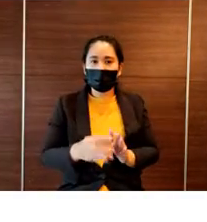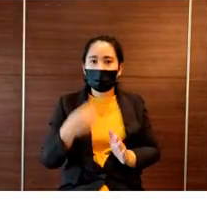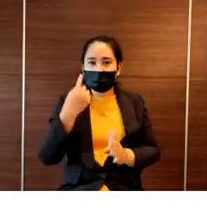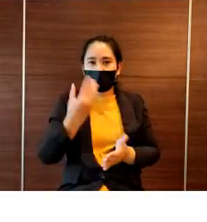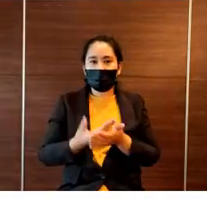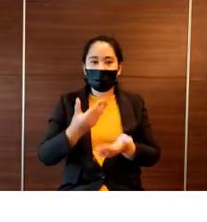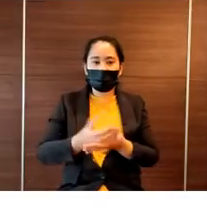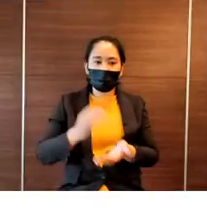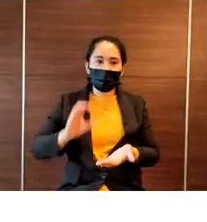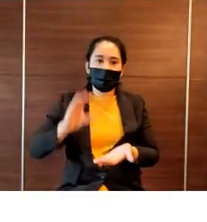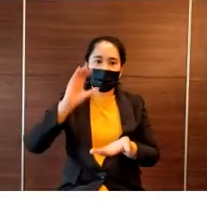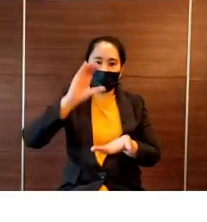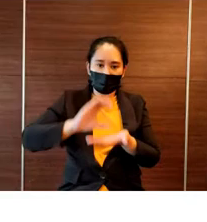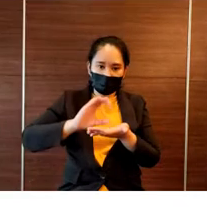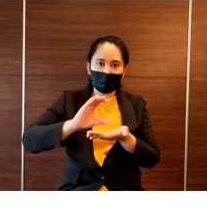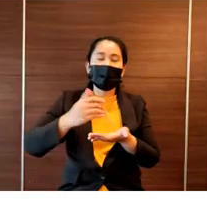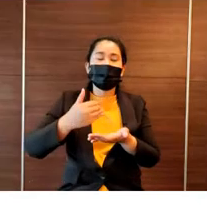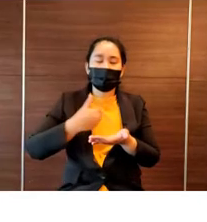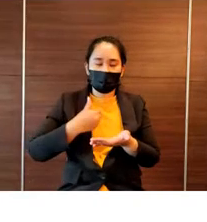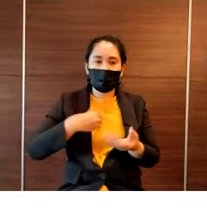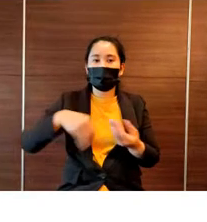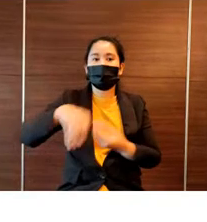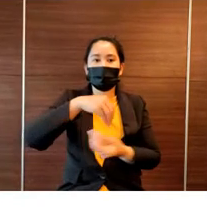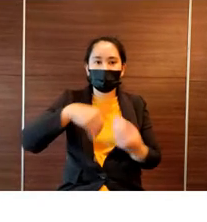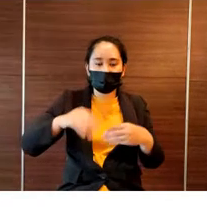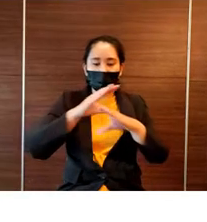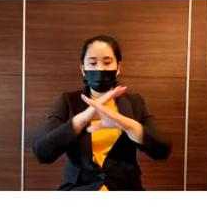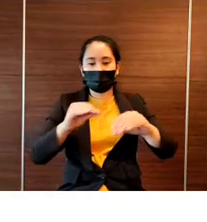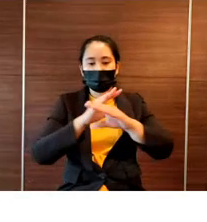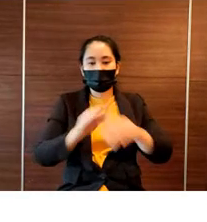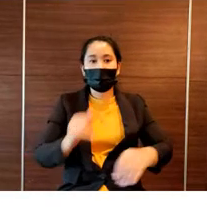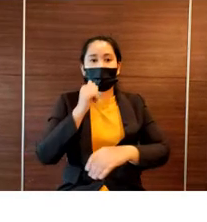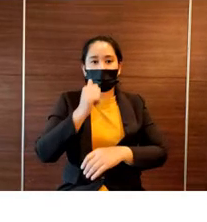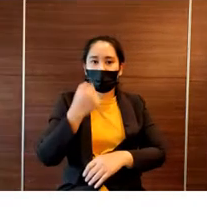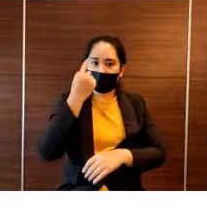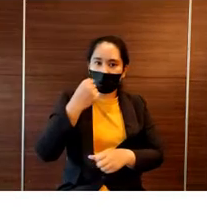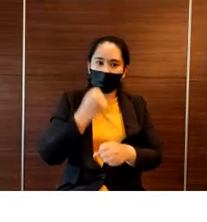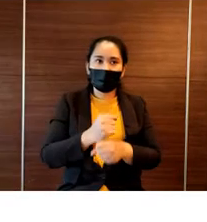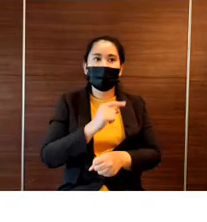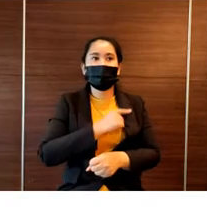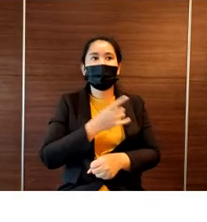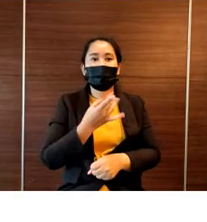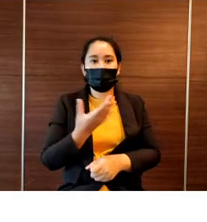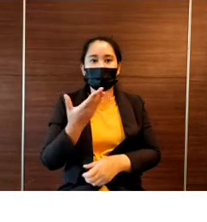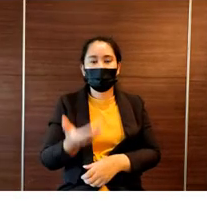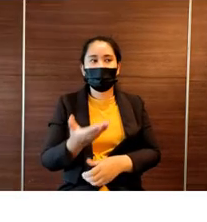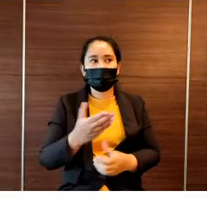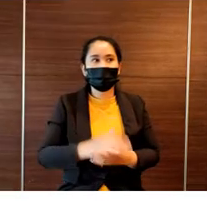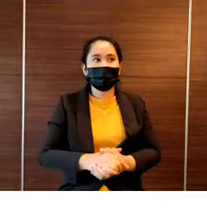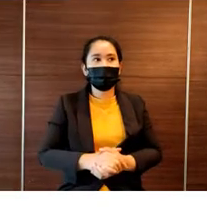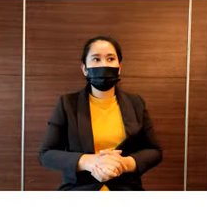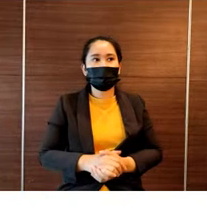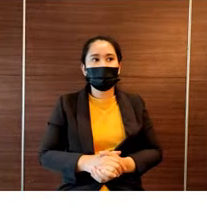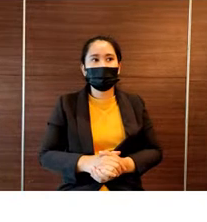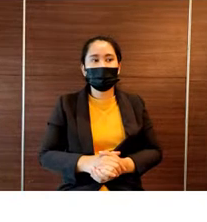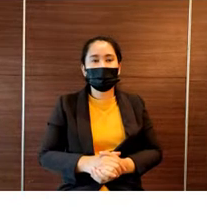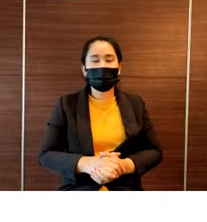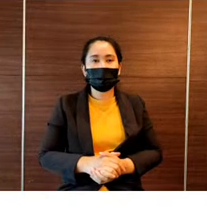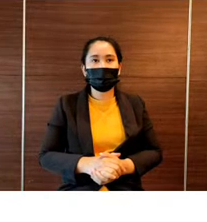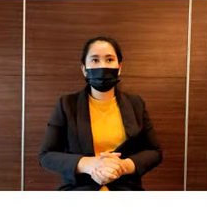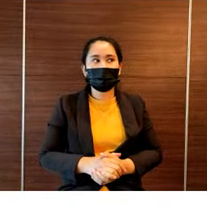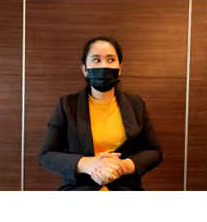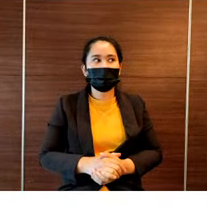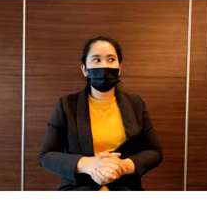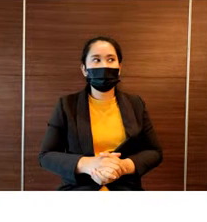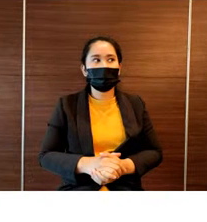บประมาณในการทำเรื่องนี้เข้ามาเพื่อที่จะได้มีการแลกเปลี่ยนกันนะคะว่าใครทำอะไรที่ไหนอยู่บ้างเชิญค่ะคำถาม ฮัลโ